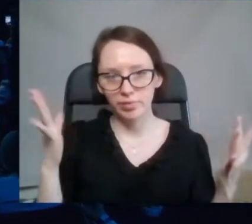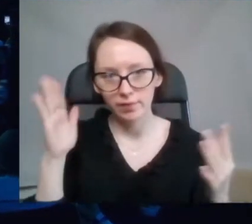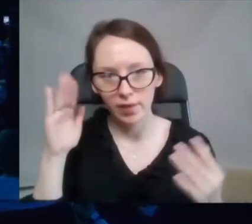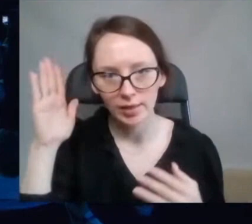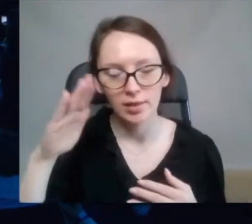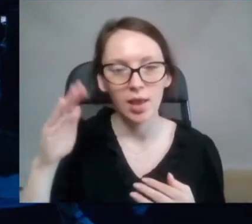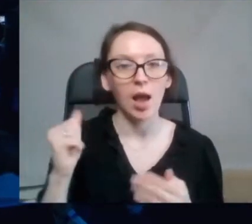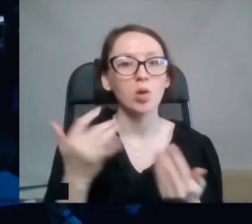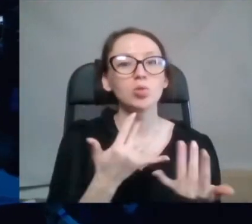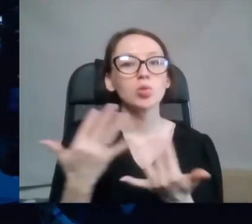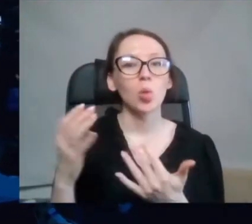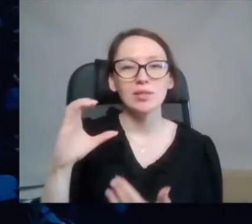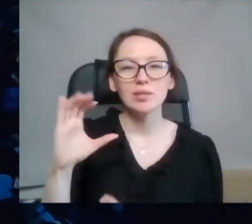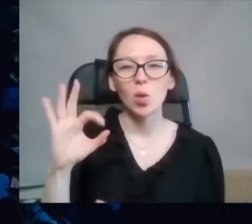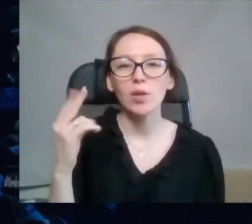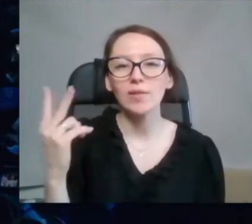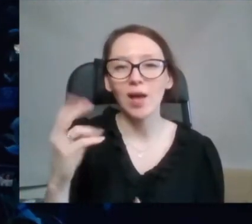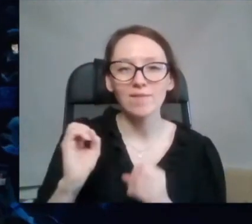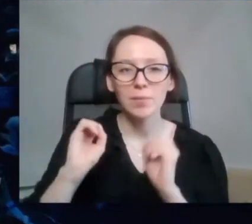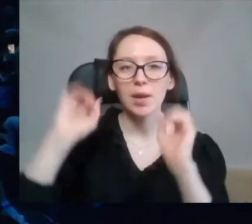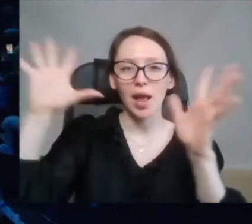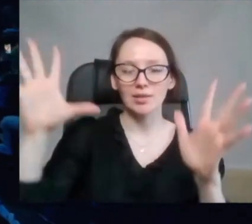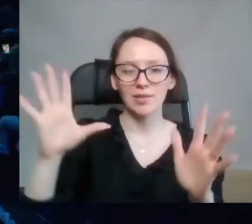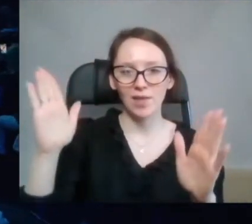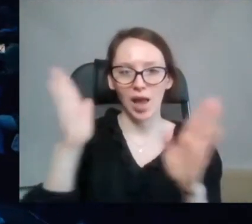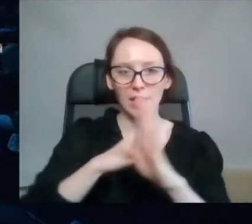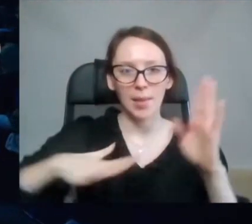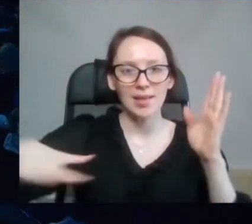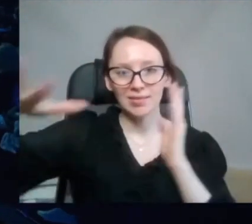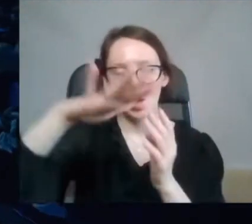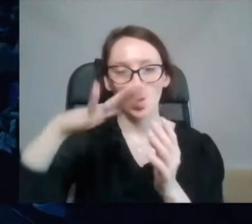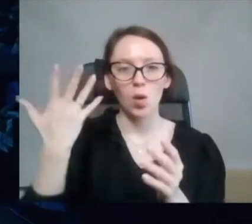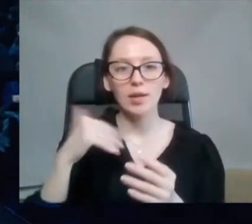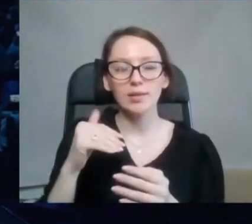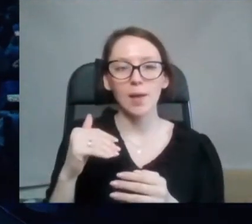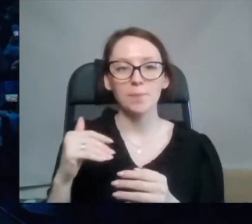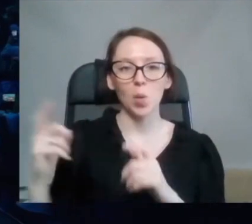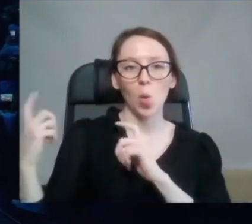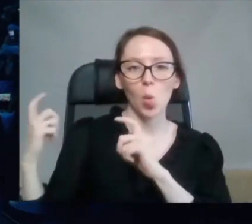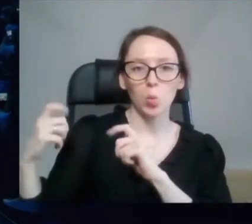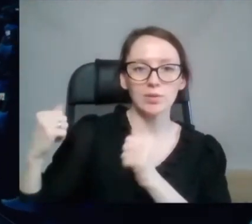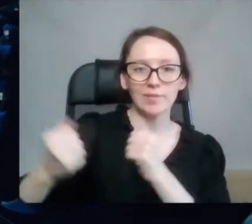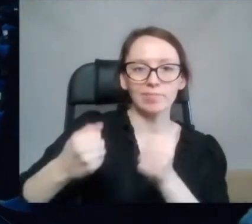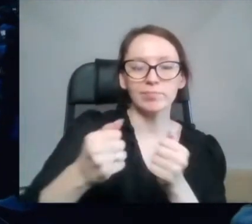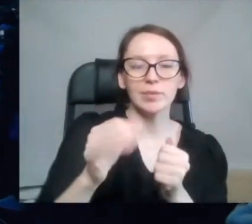сколько СО2 выбрасывается в атмосферу, когда грузовик едет из точки А в точку